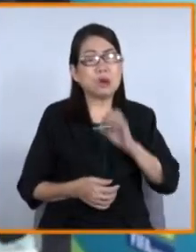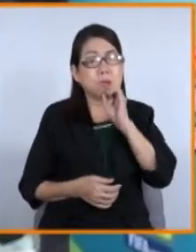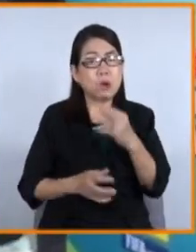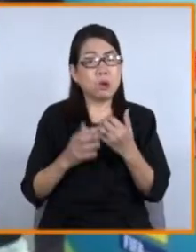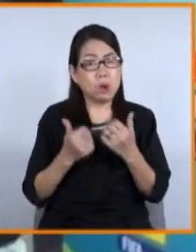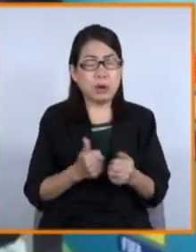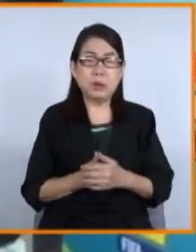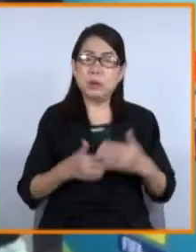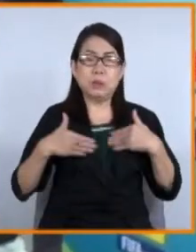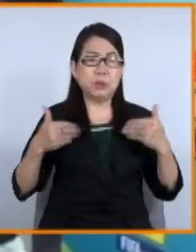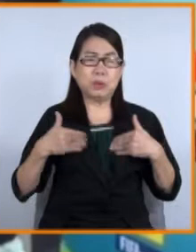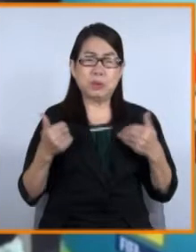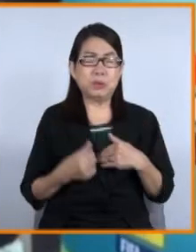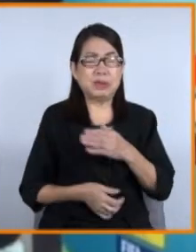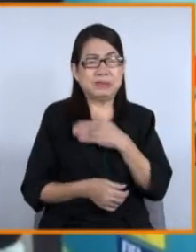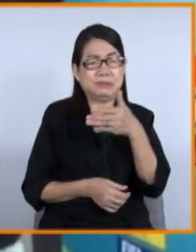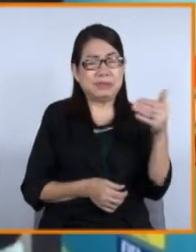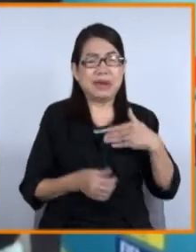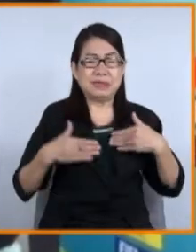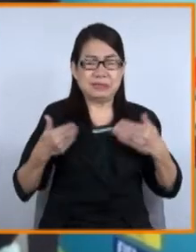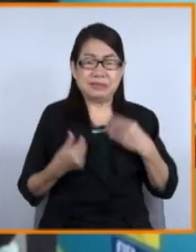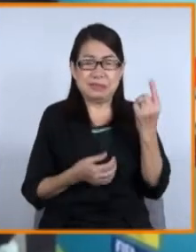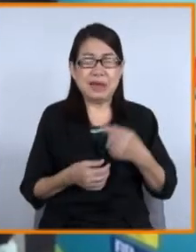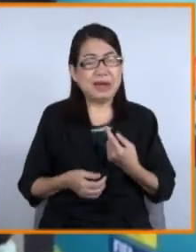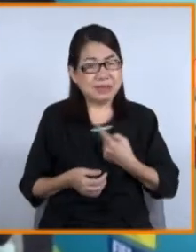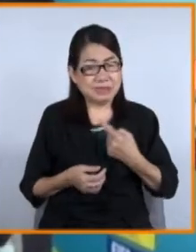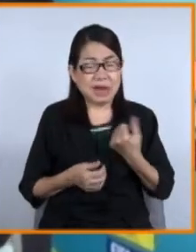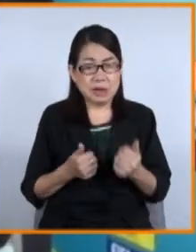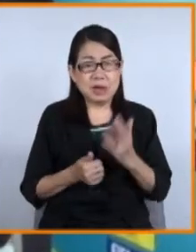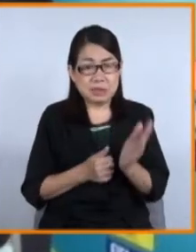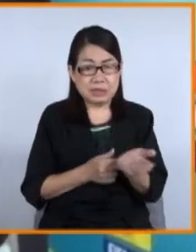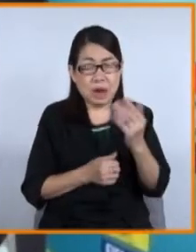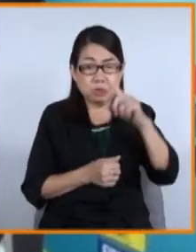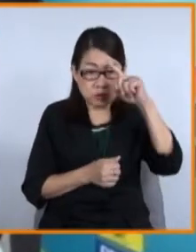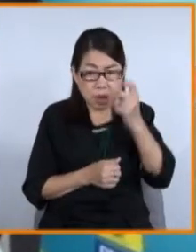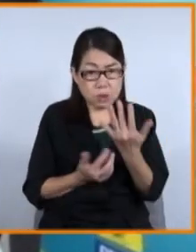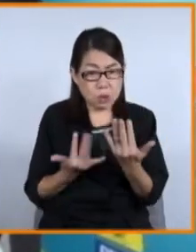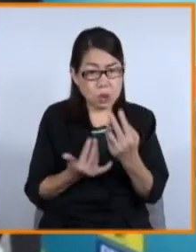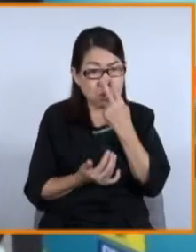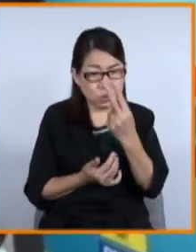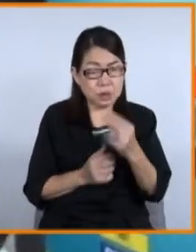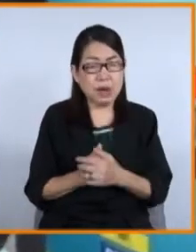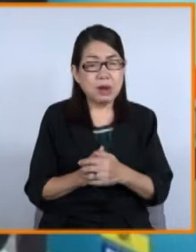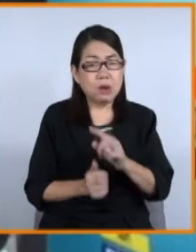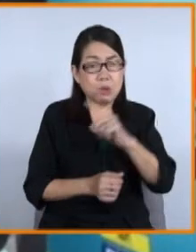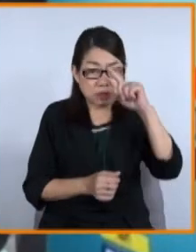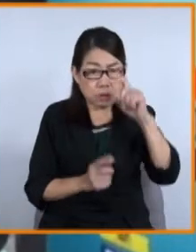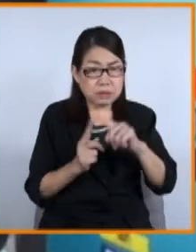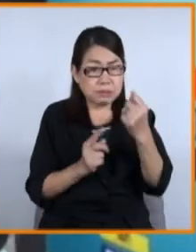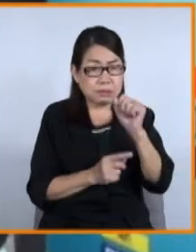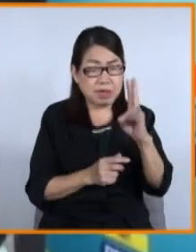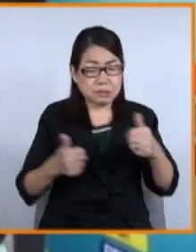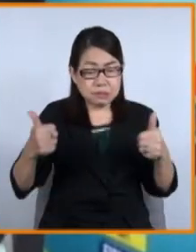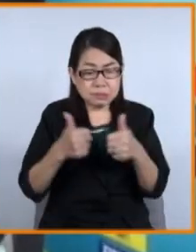ที่ชื่นมื่นของทัพนักเตะฟุตซอลทีมชาติไทยนะครับยังมีอีก1เกมซึ่งเป็นในช่วงเช้าวันเสาร์ที่17กันยายนครับจะพบกับทีมชาติอียิปต์